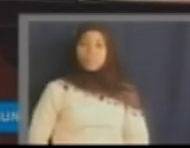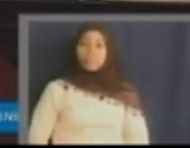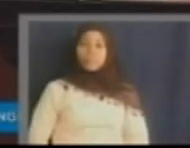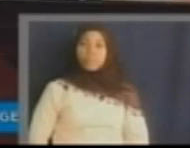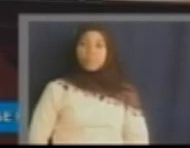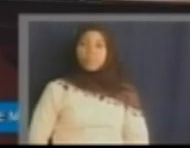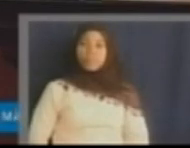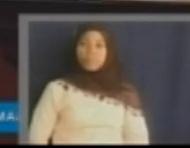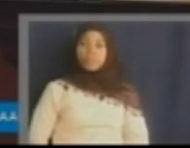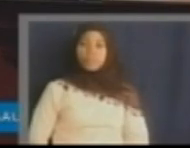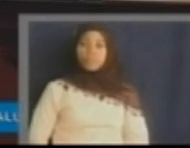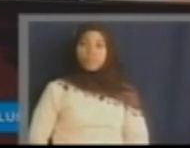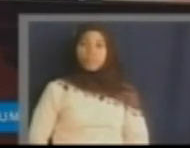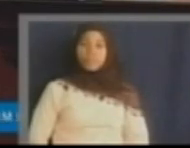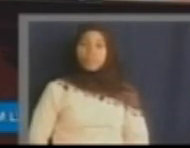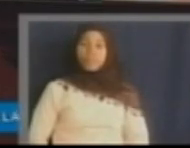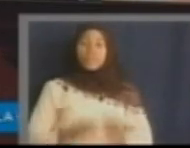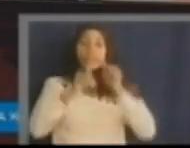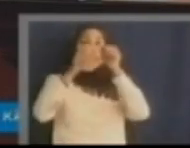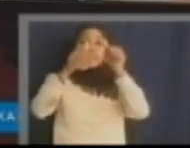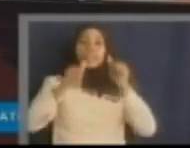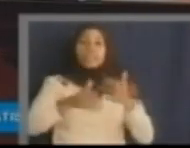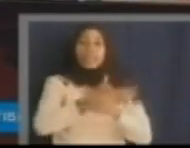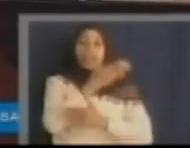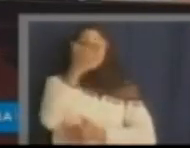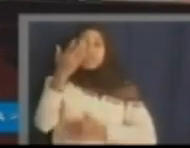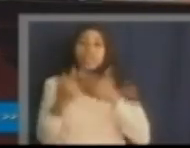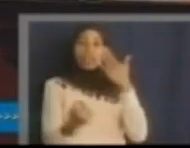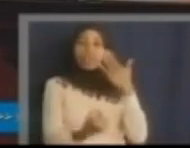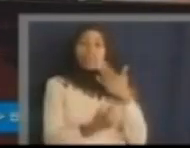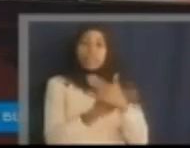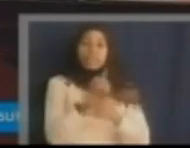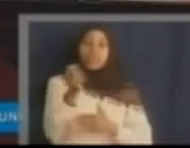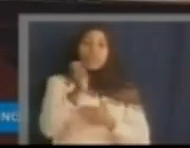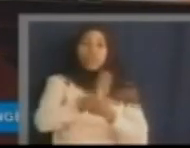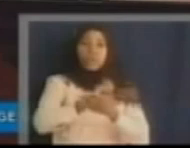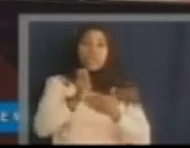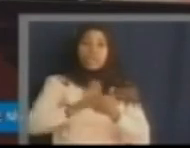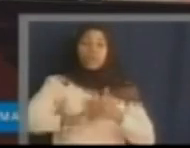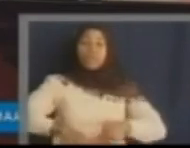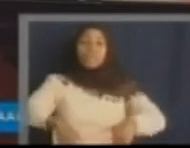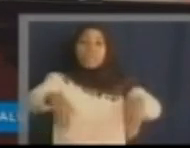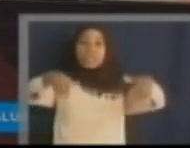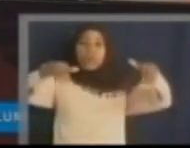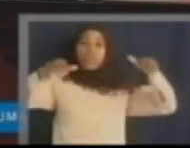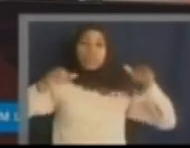Tangazo jingine ni kutoka kwa ofisi ya utawala bungeni, linatangaza